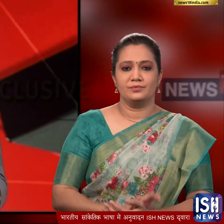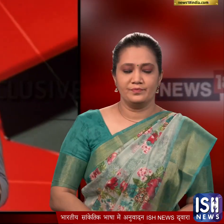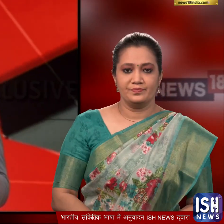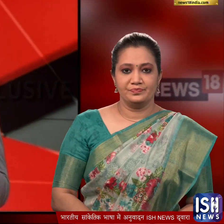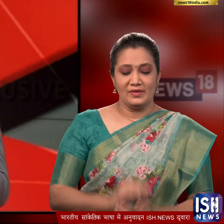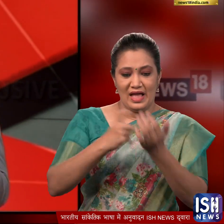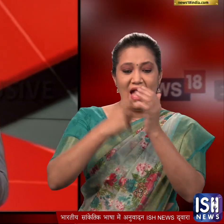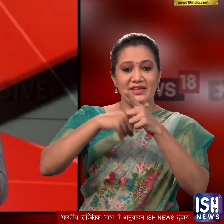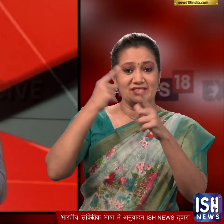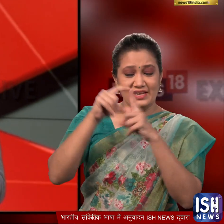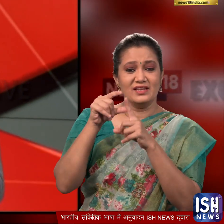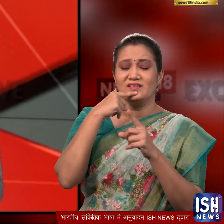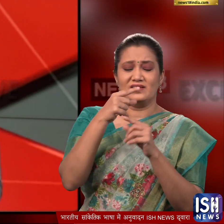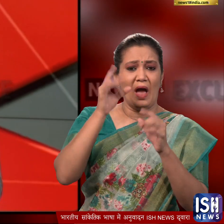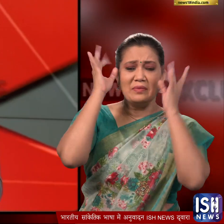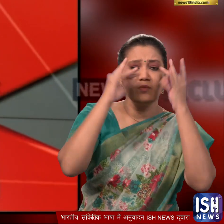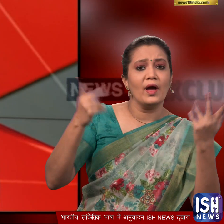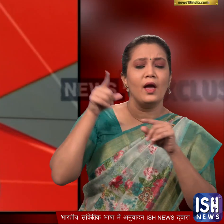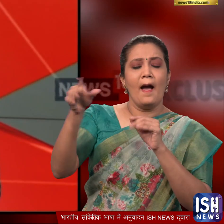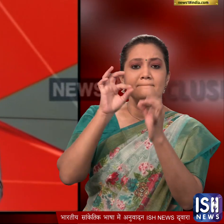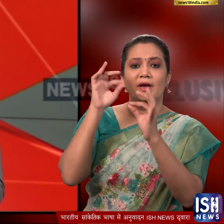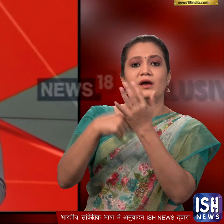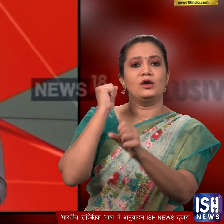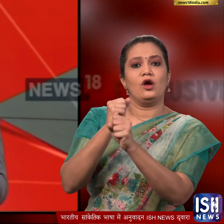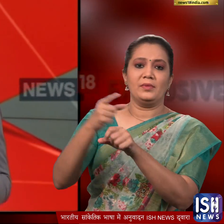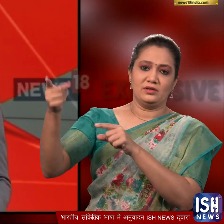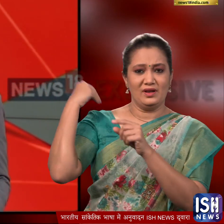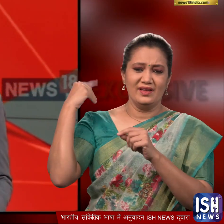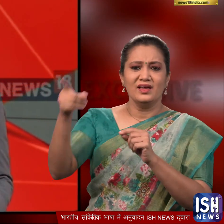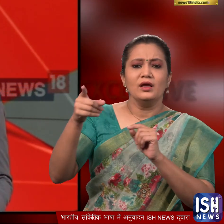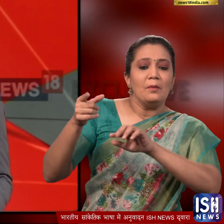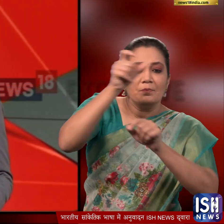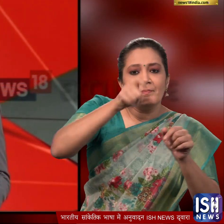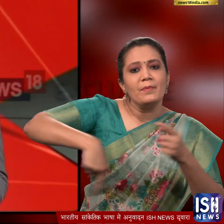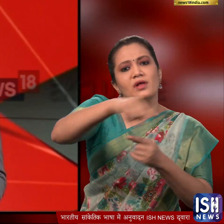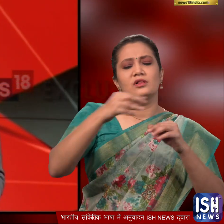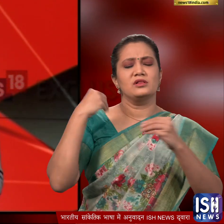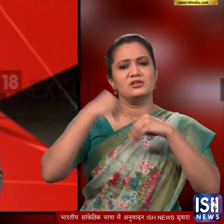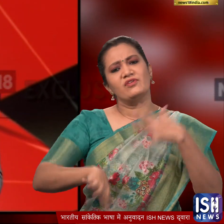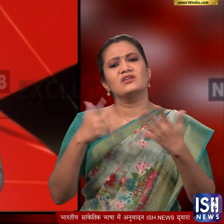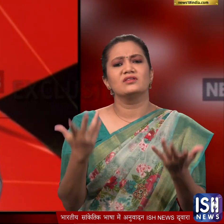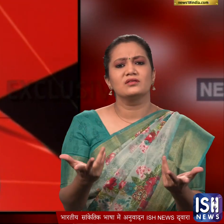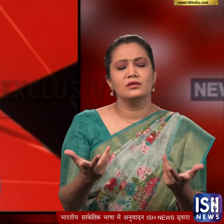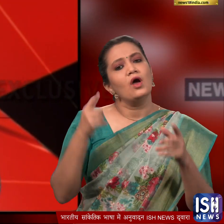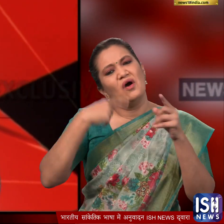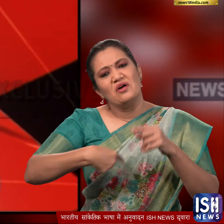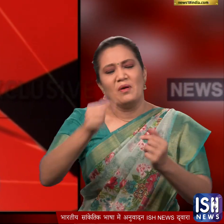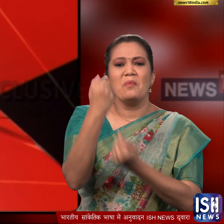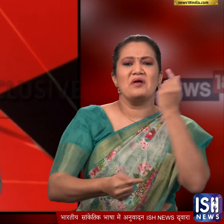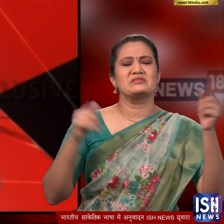सौभाग्य की बात है कि आरजेडी की नाराजगी बिहार सरकार से थी और उसकी सजा आम लोगों को भुगतनी पड़ी। अक्सर राजनीतिक आंदोलनों में ऐसा ही